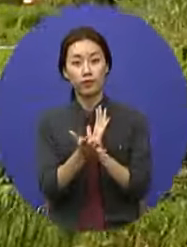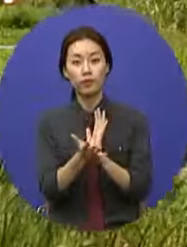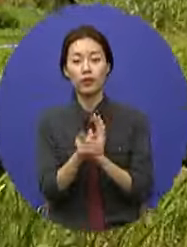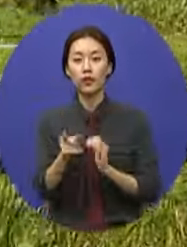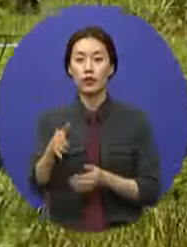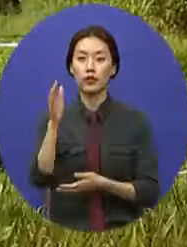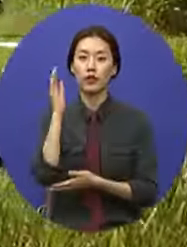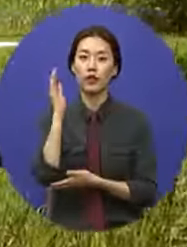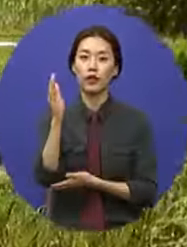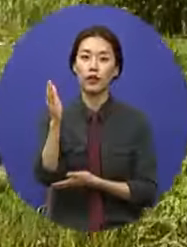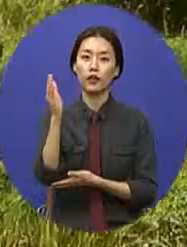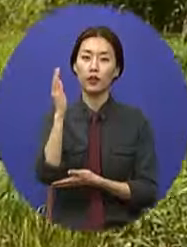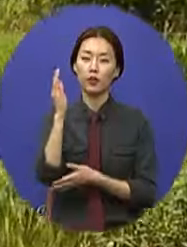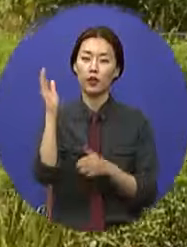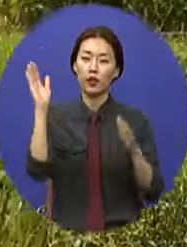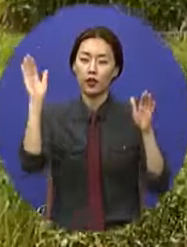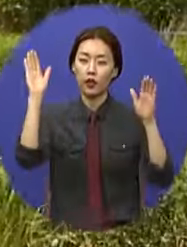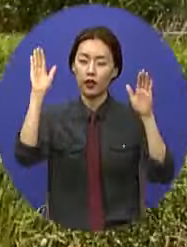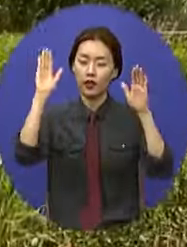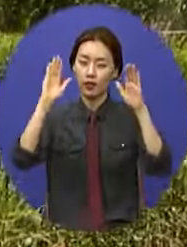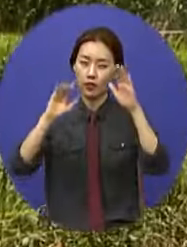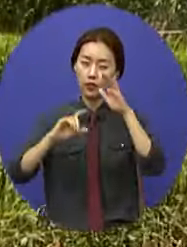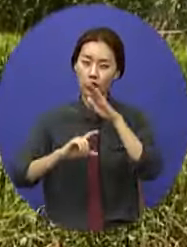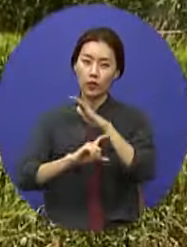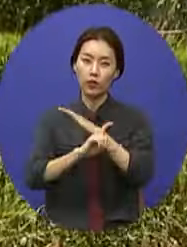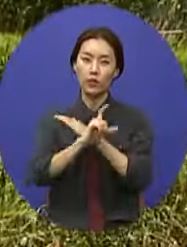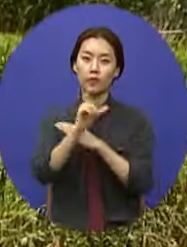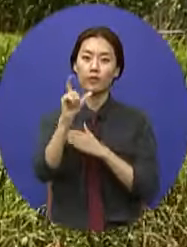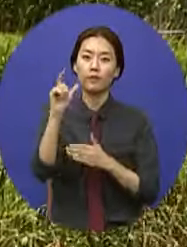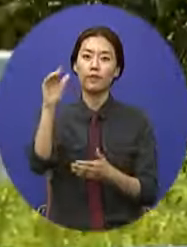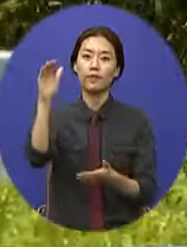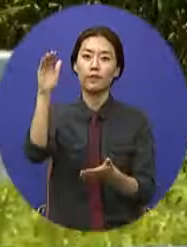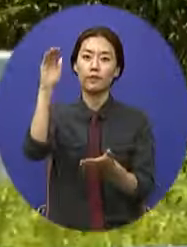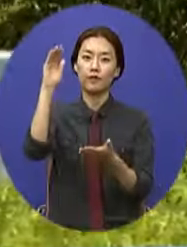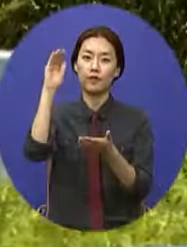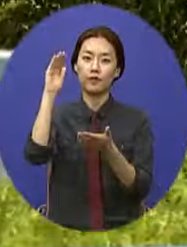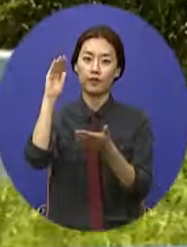그 사연 밤을 새워